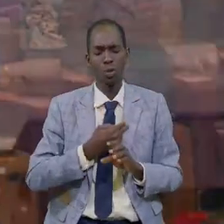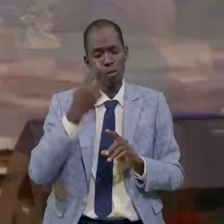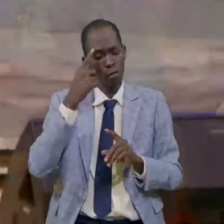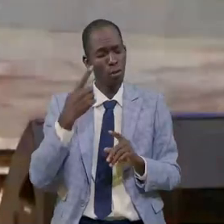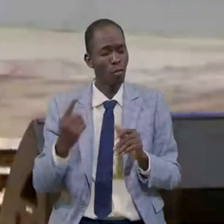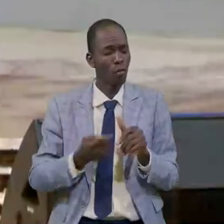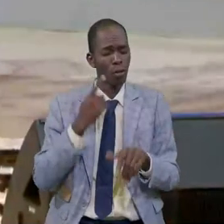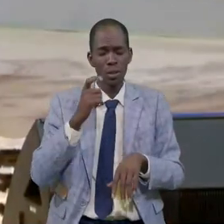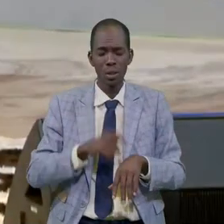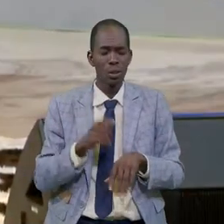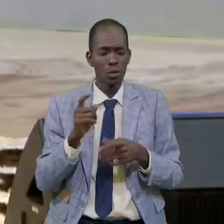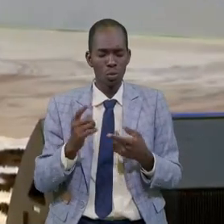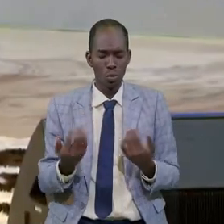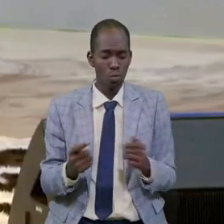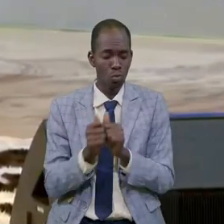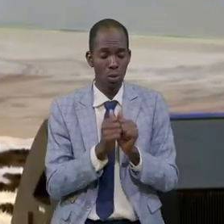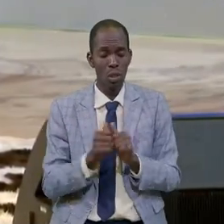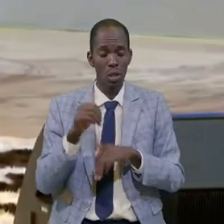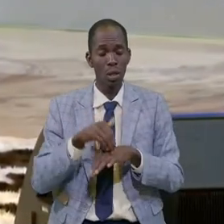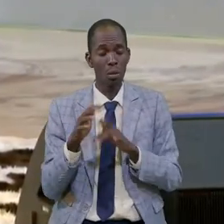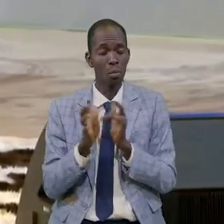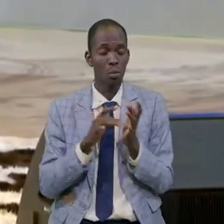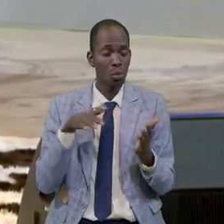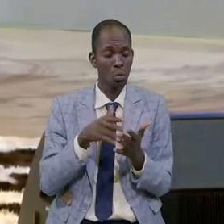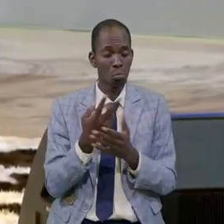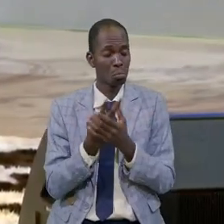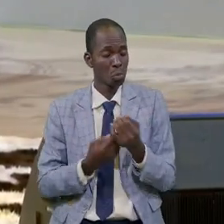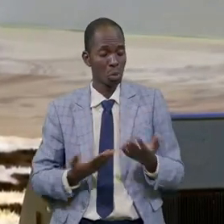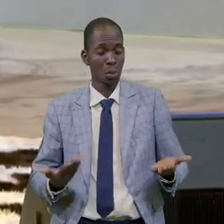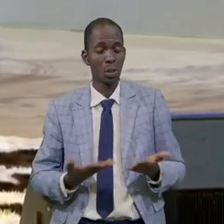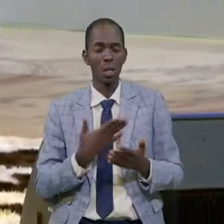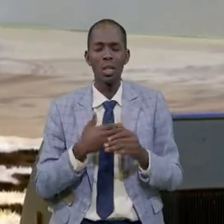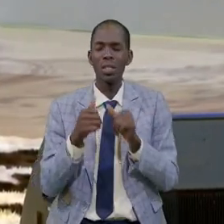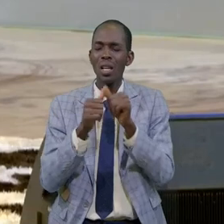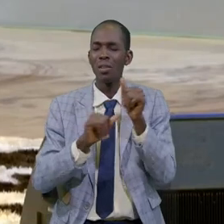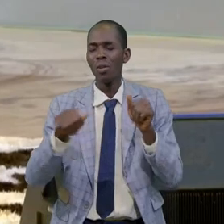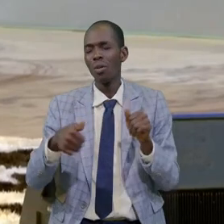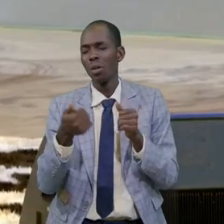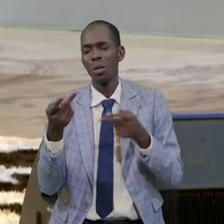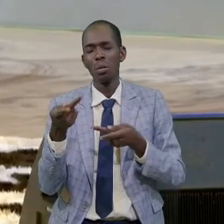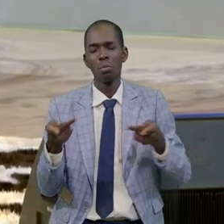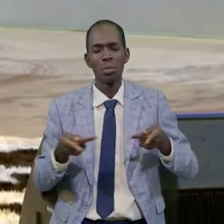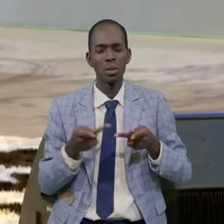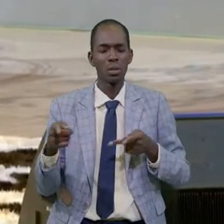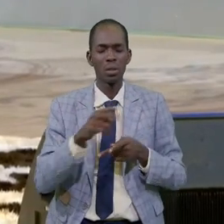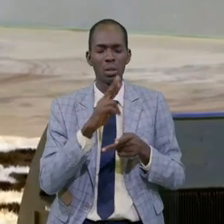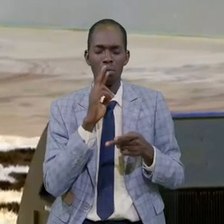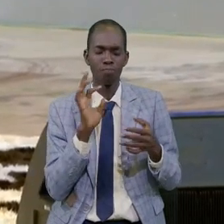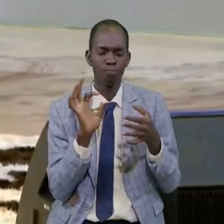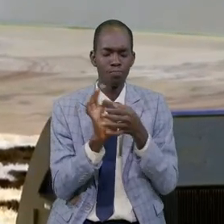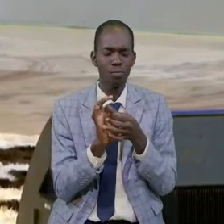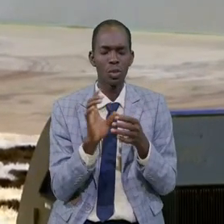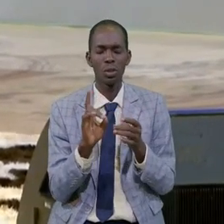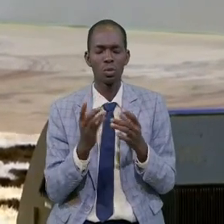première fois aujourd'hui à l'étude biblique, partout ici et dans tous les centres où on se connecte.